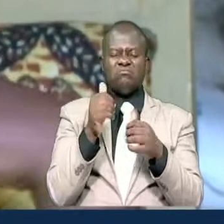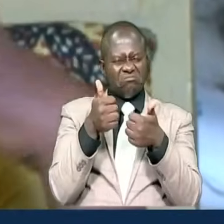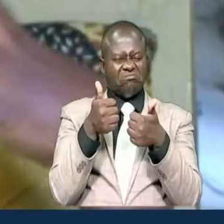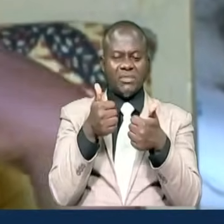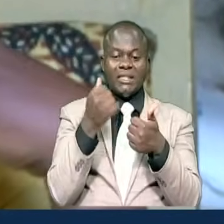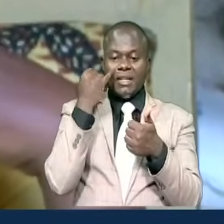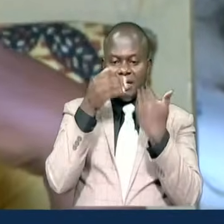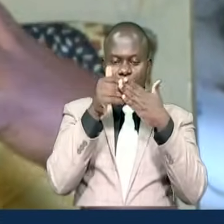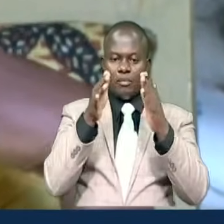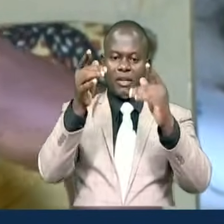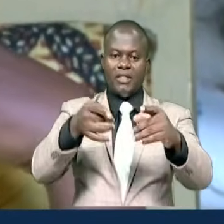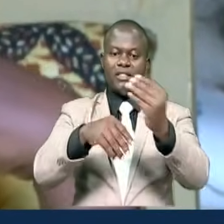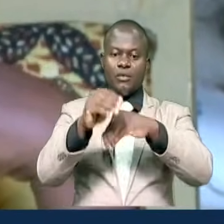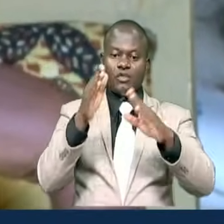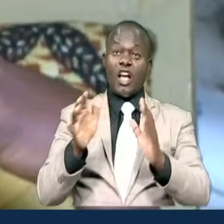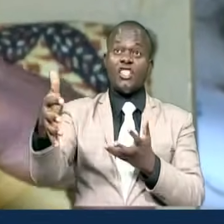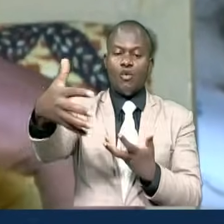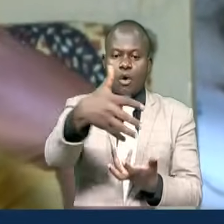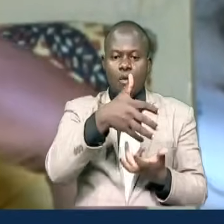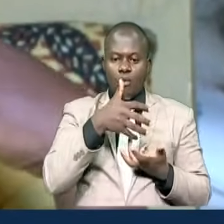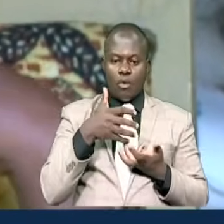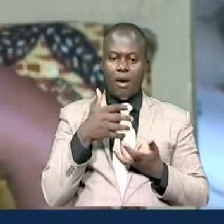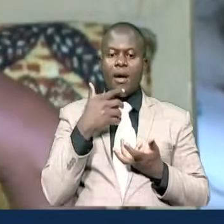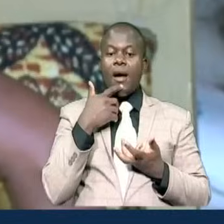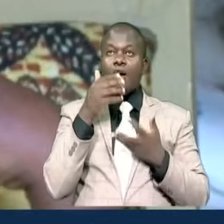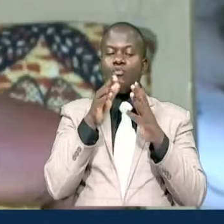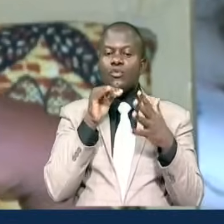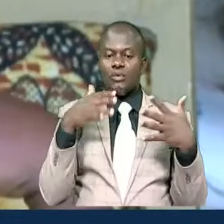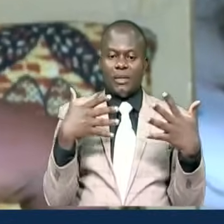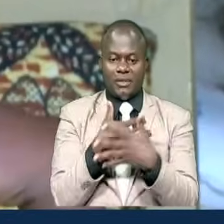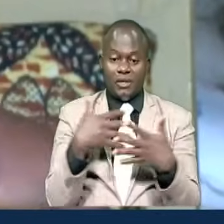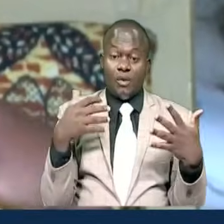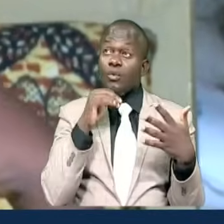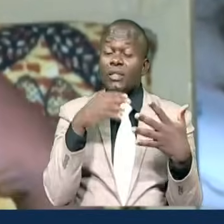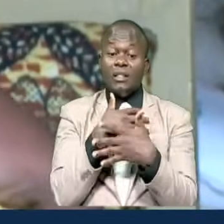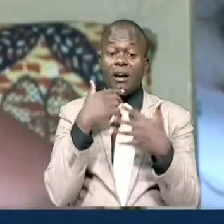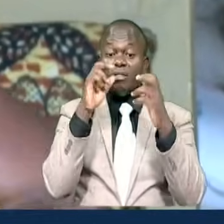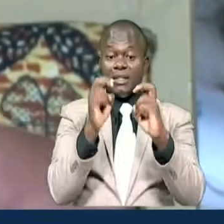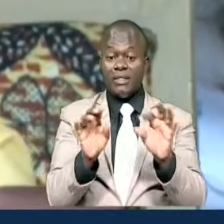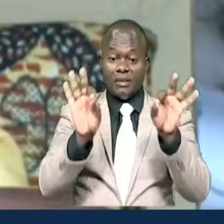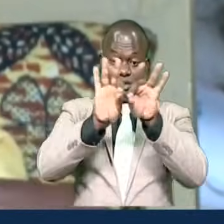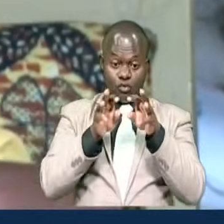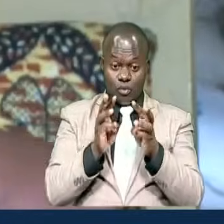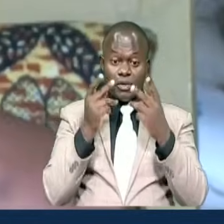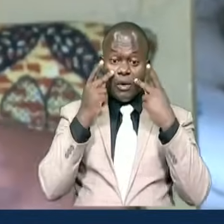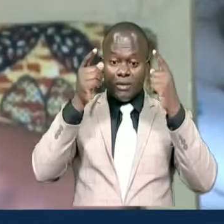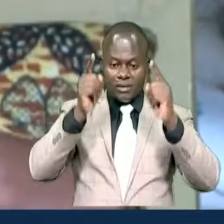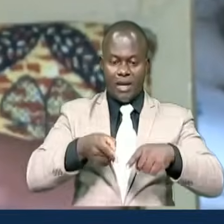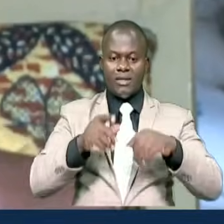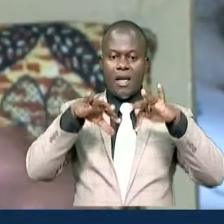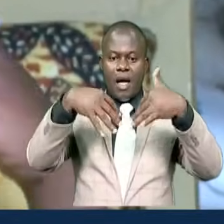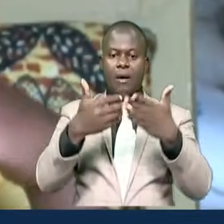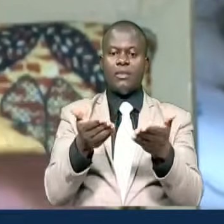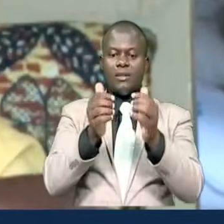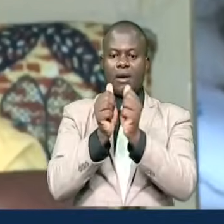nimba umuntu yageze ku isoko aje kurangura hari utabitinye udatinya ukavuga ati ibiciro uko nsanze bimeze ndazamukana